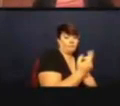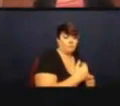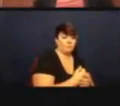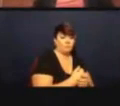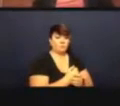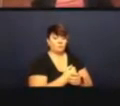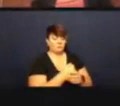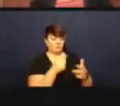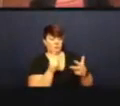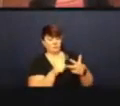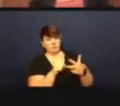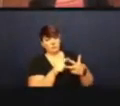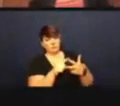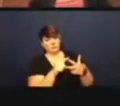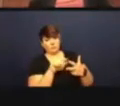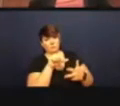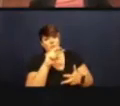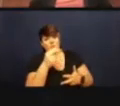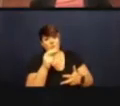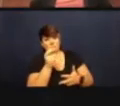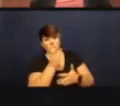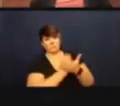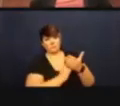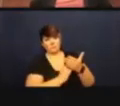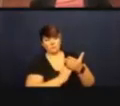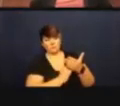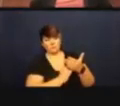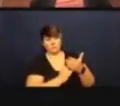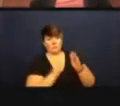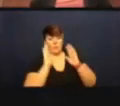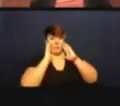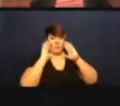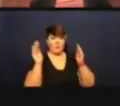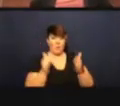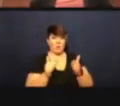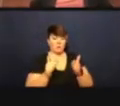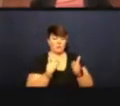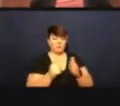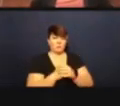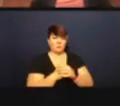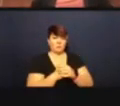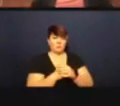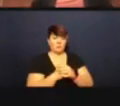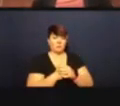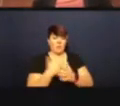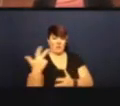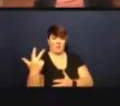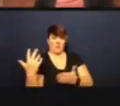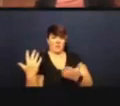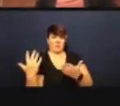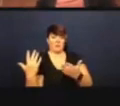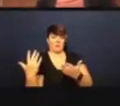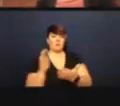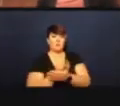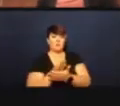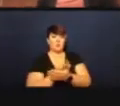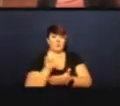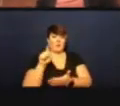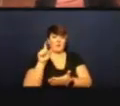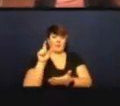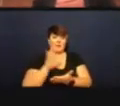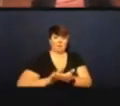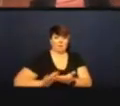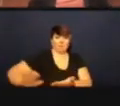zitafunguliwa ndani ya muda wa wiki tatu. Awamu ya pili tuna